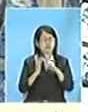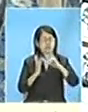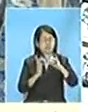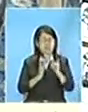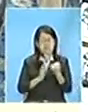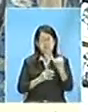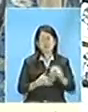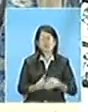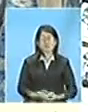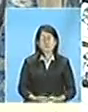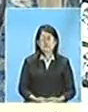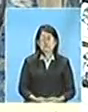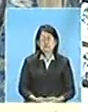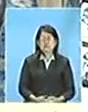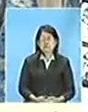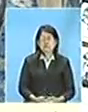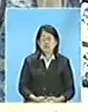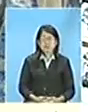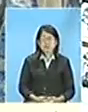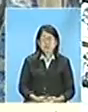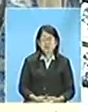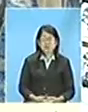นท์